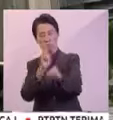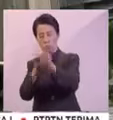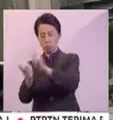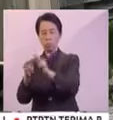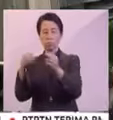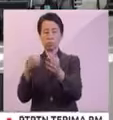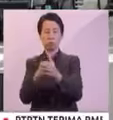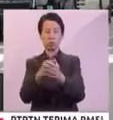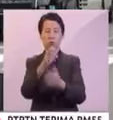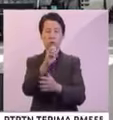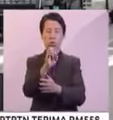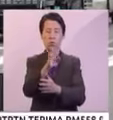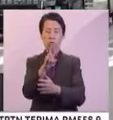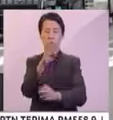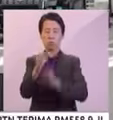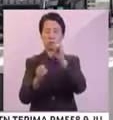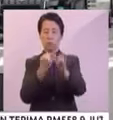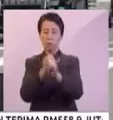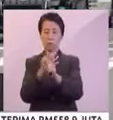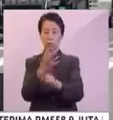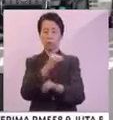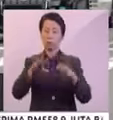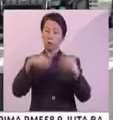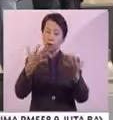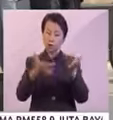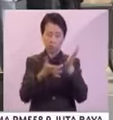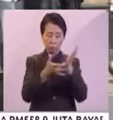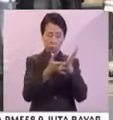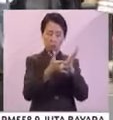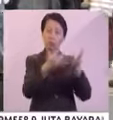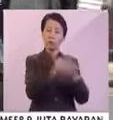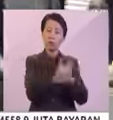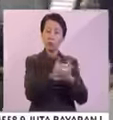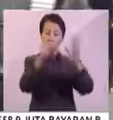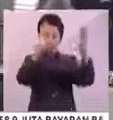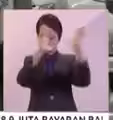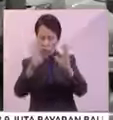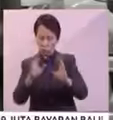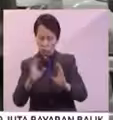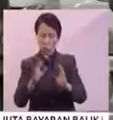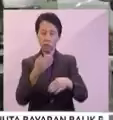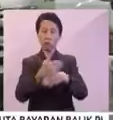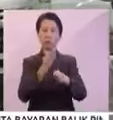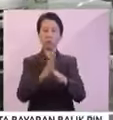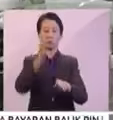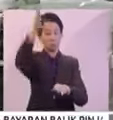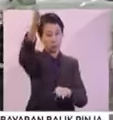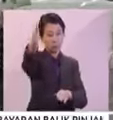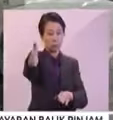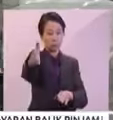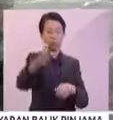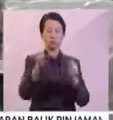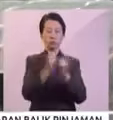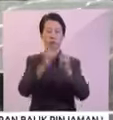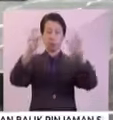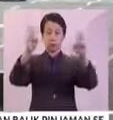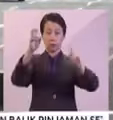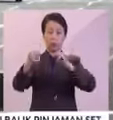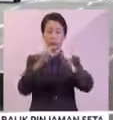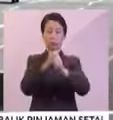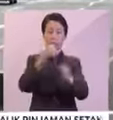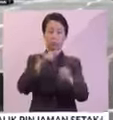dalam order antarabangsa dan bagaimana teknologi baharu mencorak rupa bentuk masa depan. Dengan tema tahun